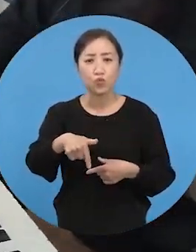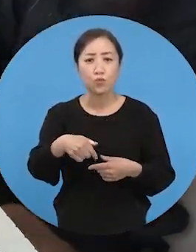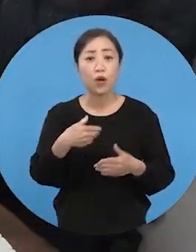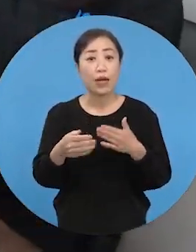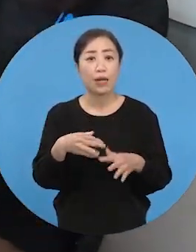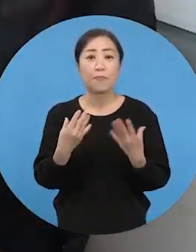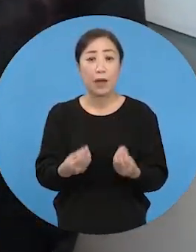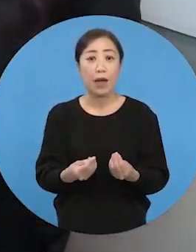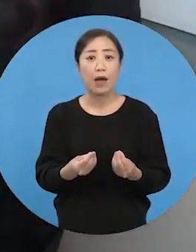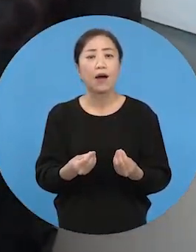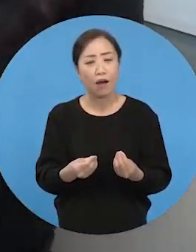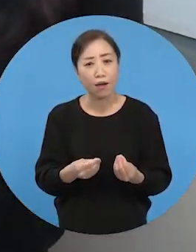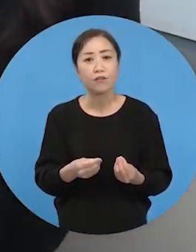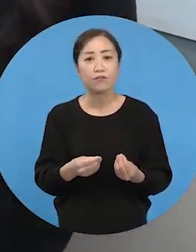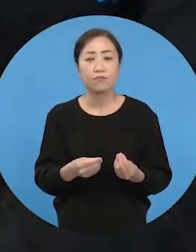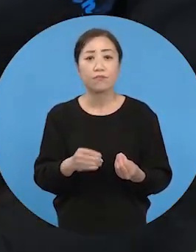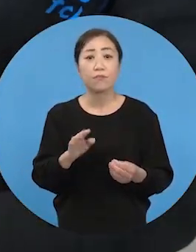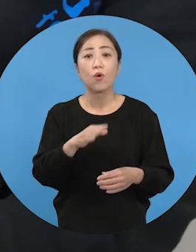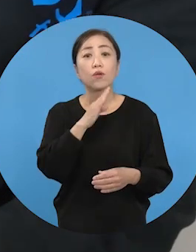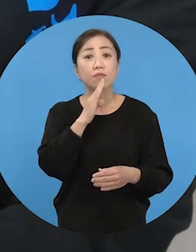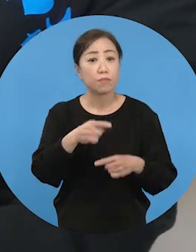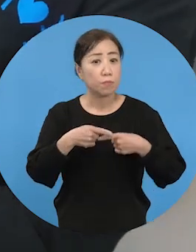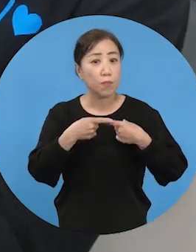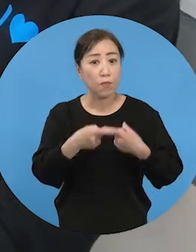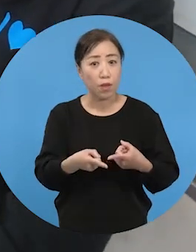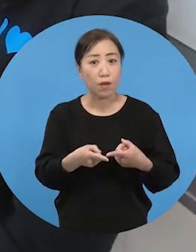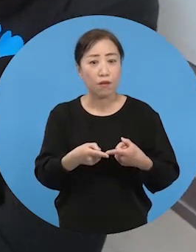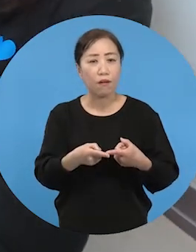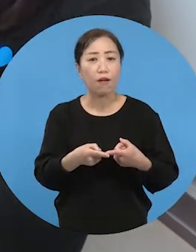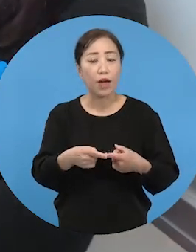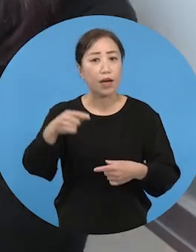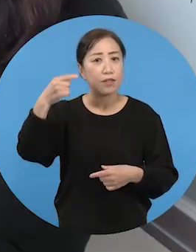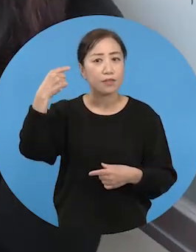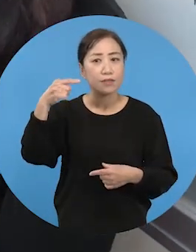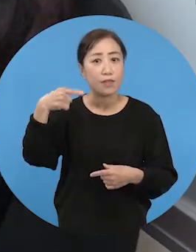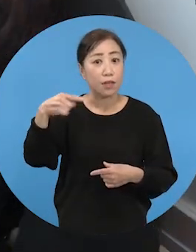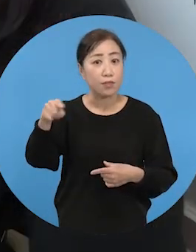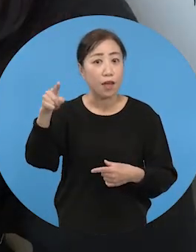もちろん楽しかったんですけど、それ以上に先生が